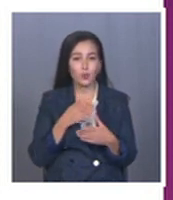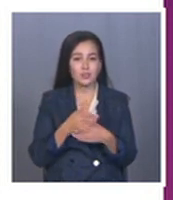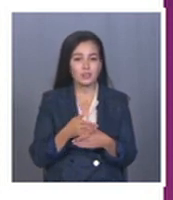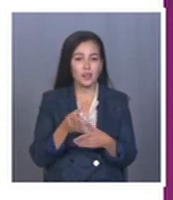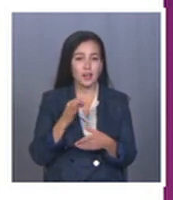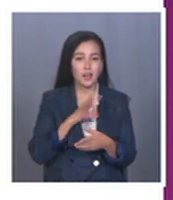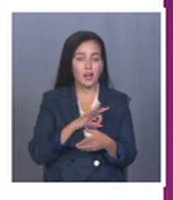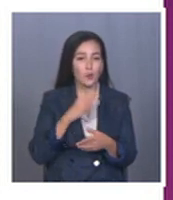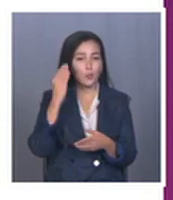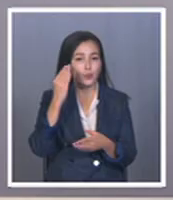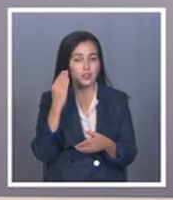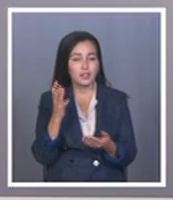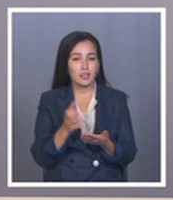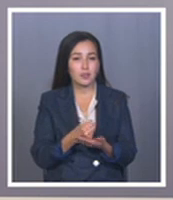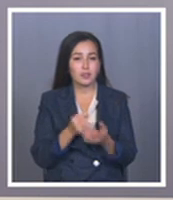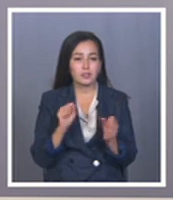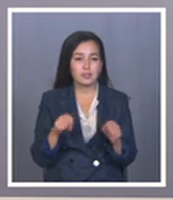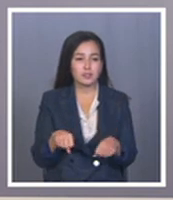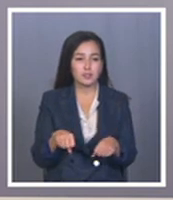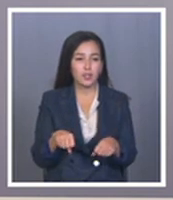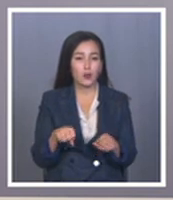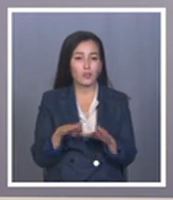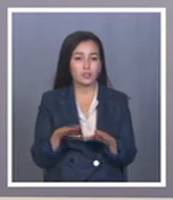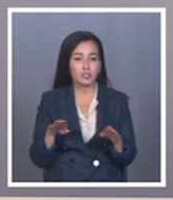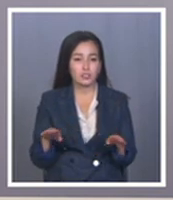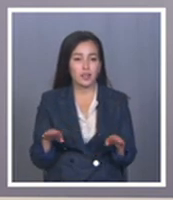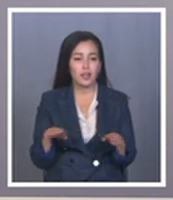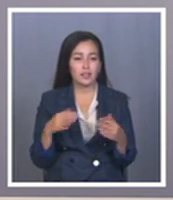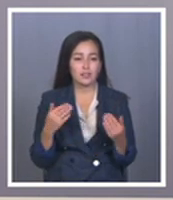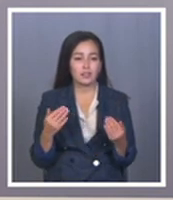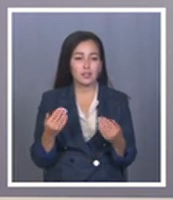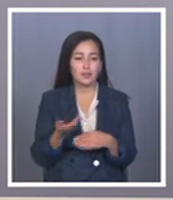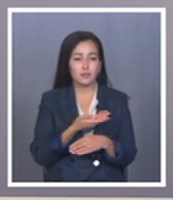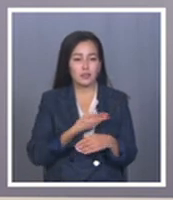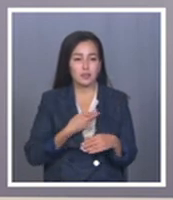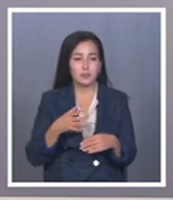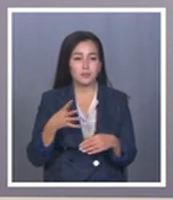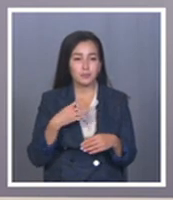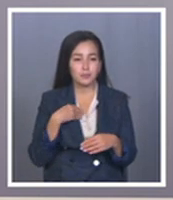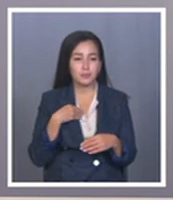ойды табасыз. Оқушылар, енді менімен бірге